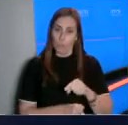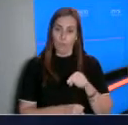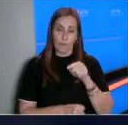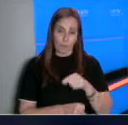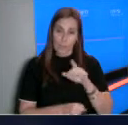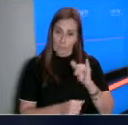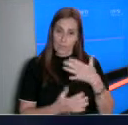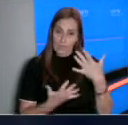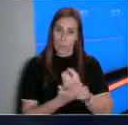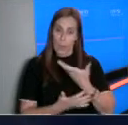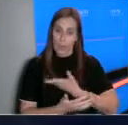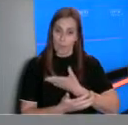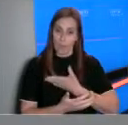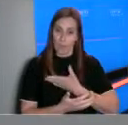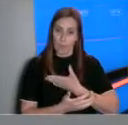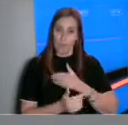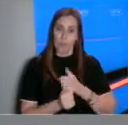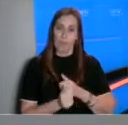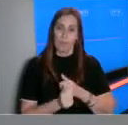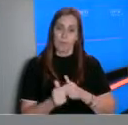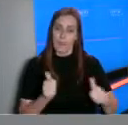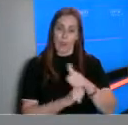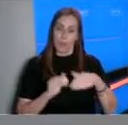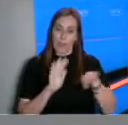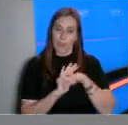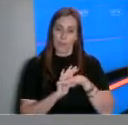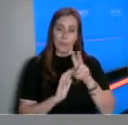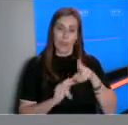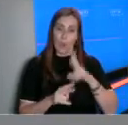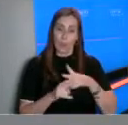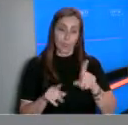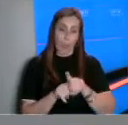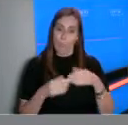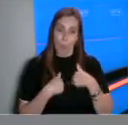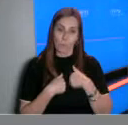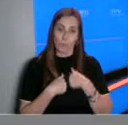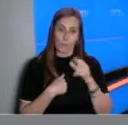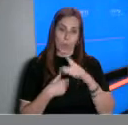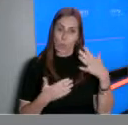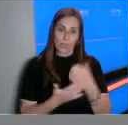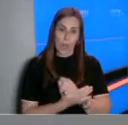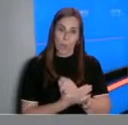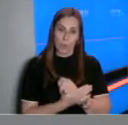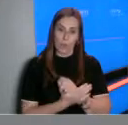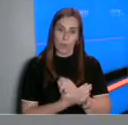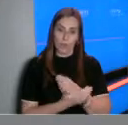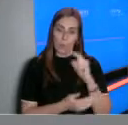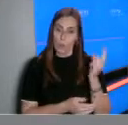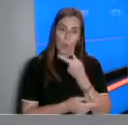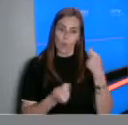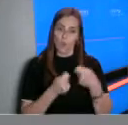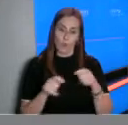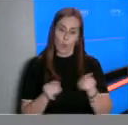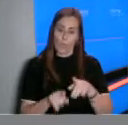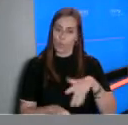ובצורה הזאת הצליחו לקבל ולעקוף את ההתניה, ויש חולים כמוני שלא הצליחו, וכולנו שותפים